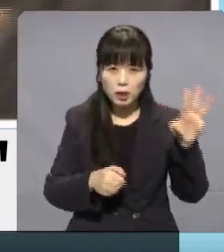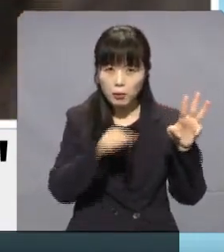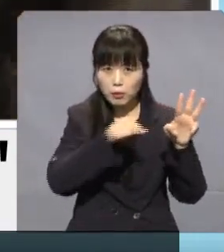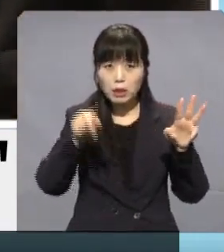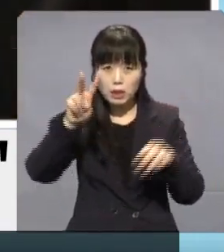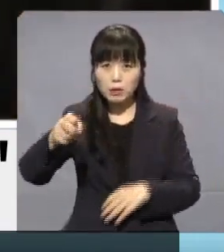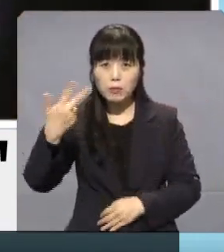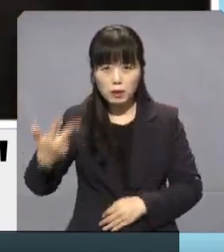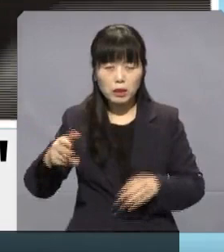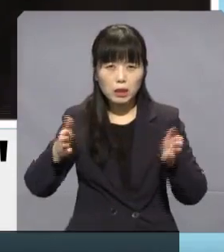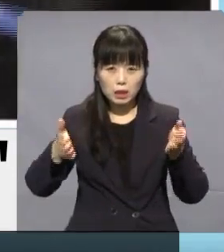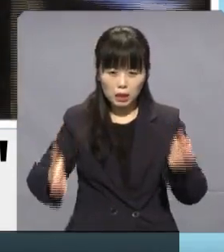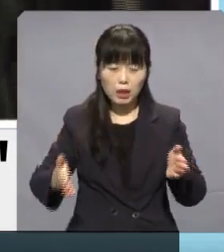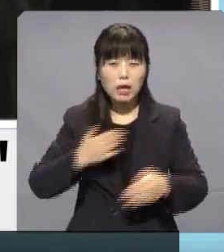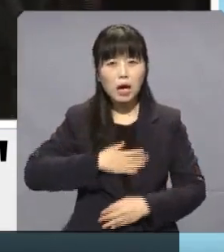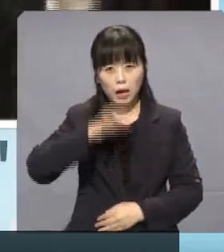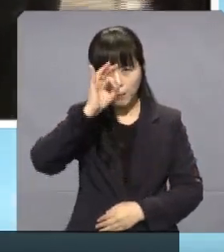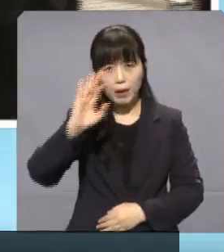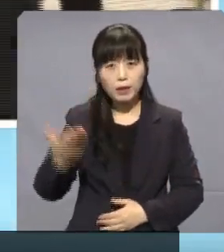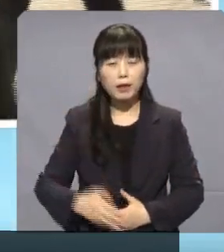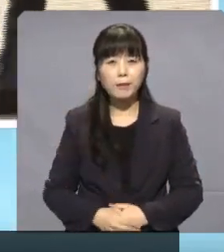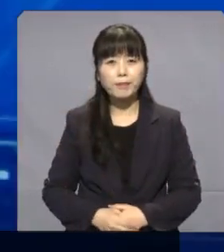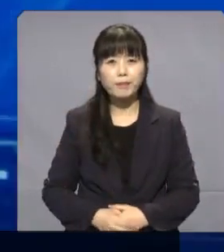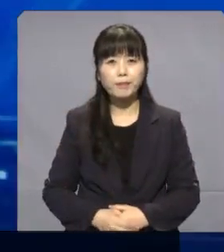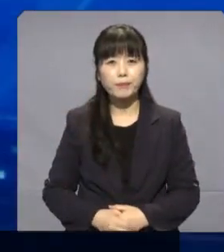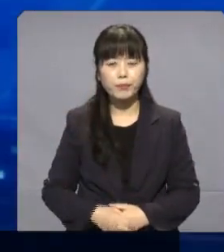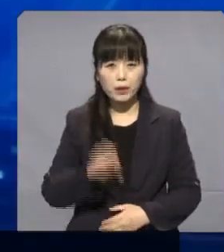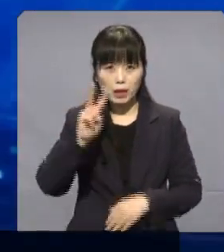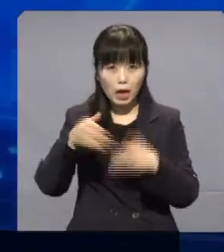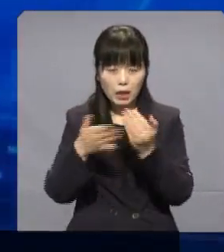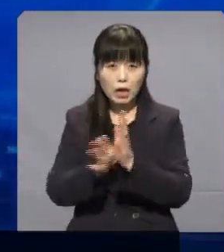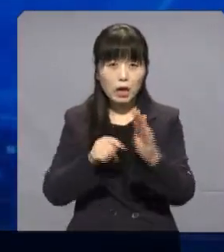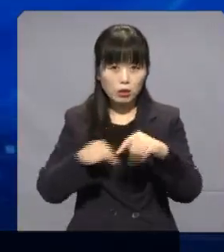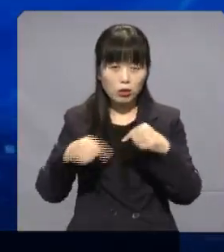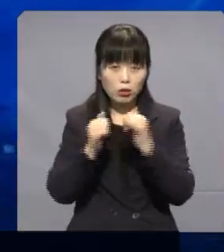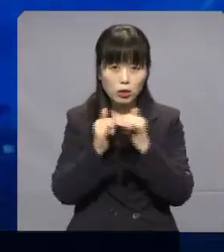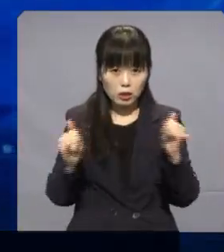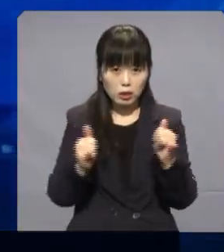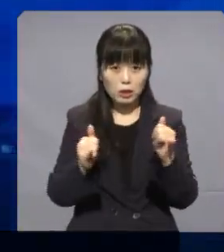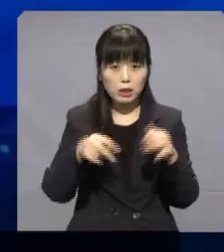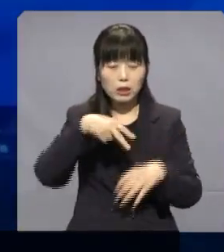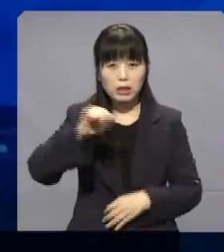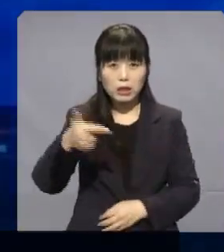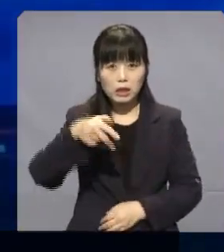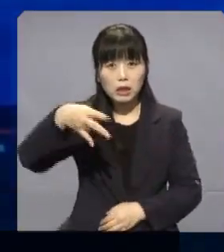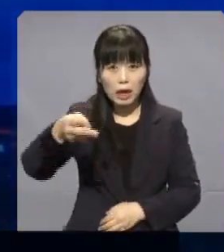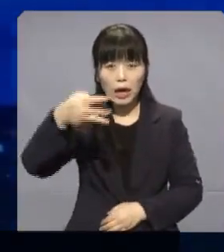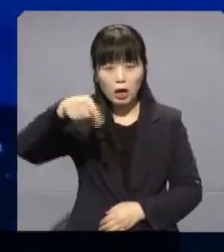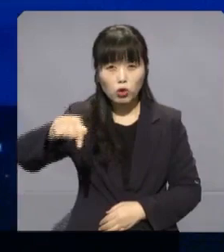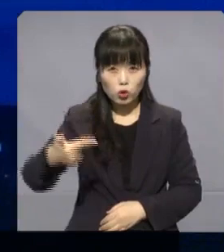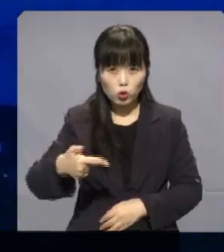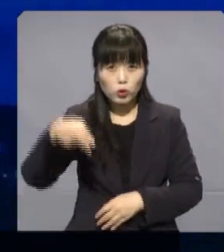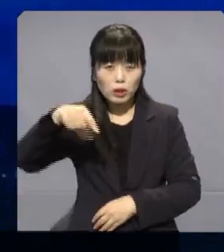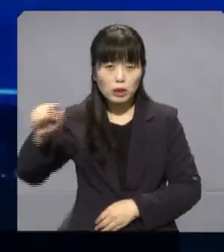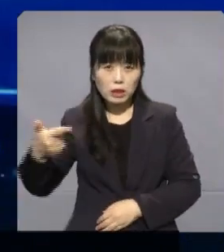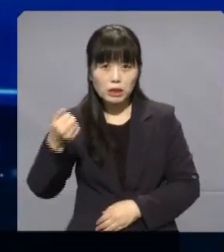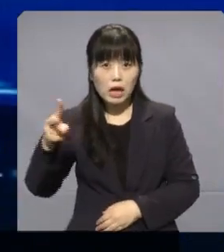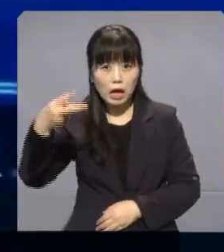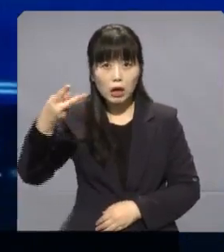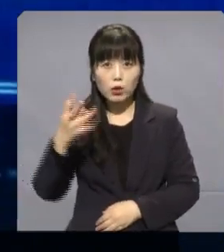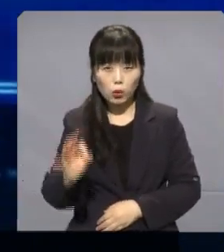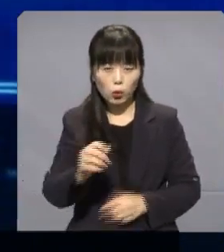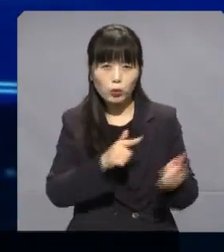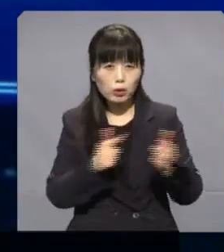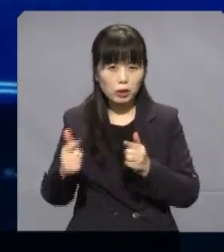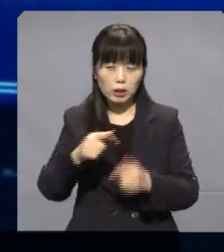이 행간에 한번 지켜봐야 될 것 같습니다. 예. 지금 말씀하신 야당 정치인들 뭐 전병헌, 신계륜, 뭐 신학용 이런 정치인들에 대한